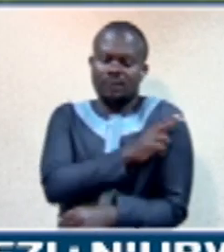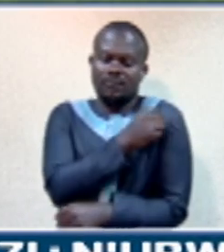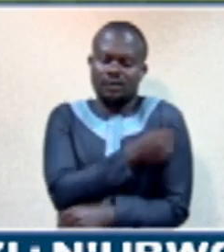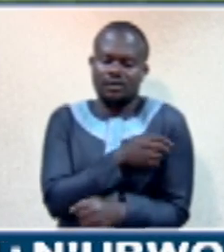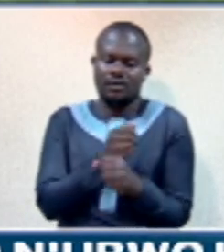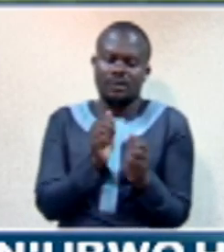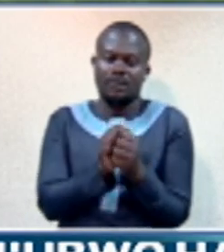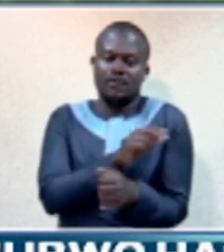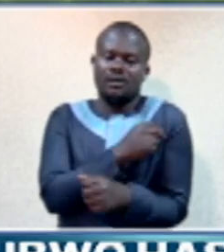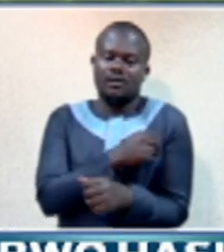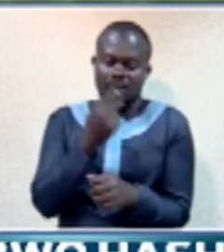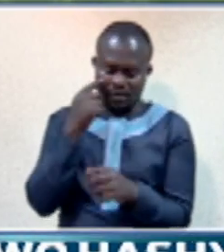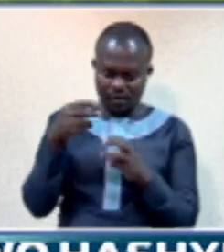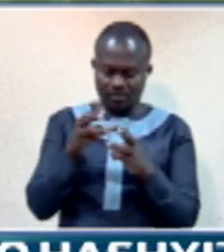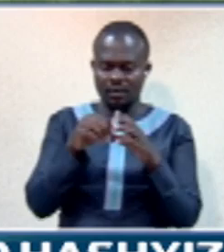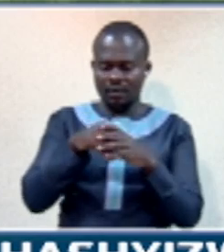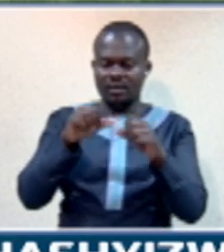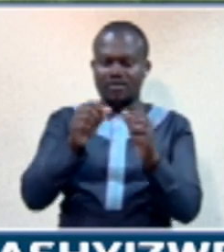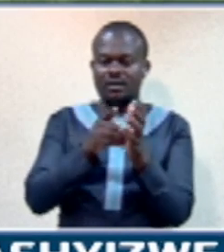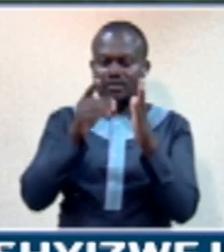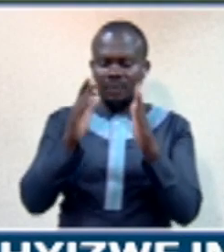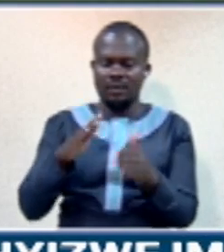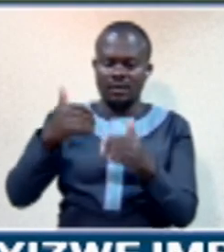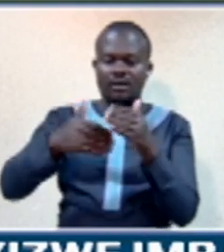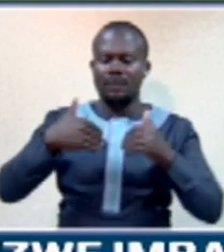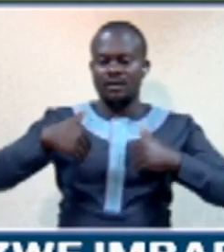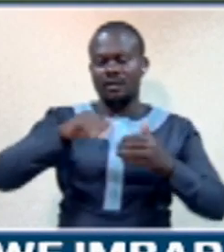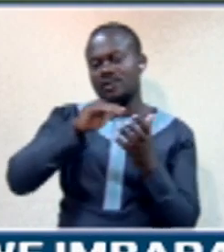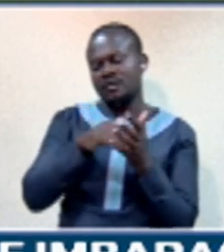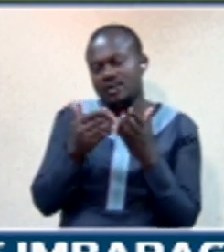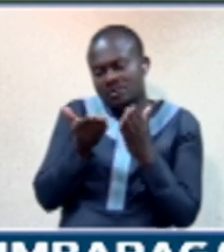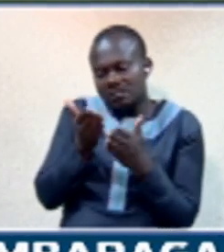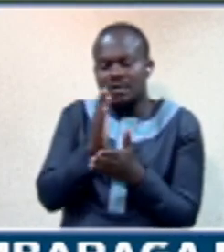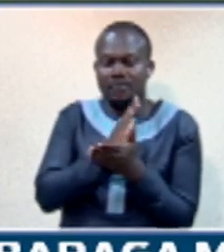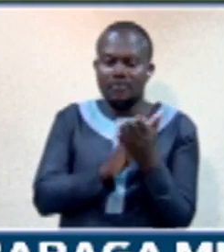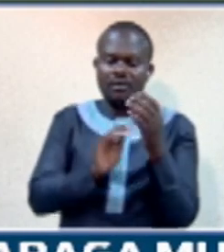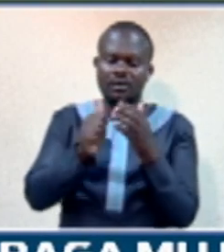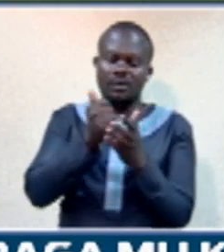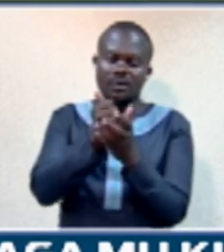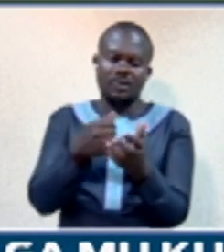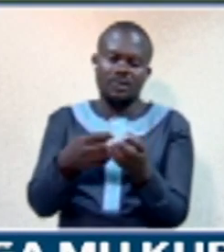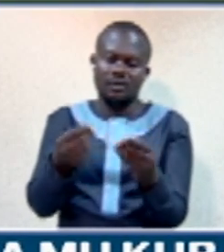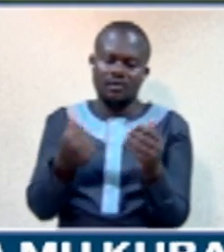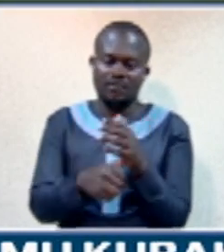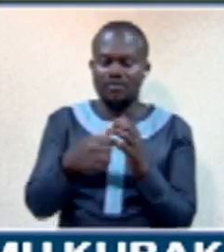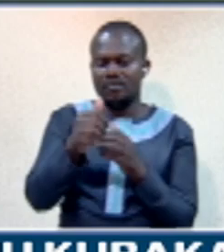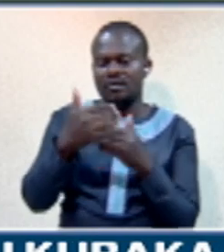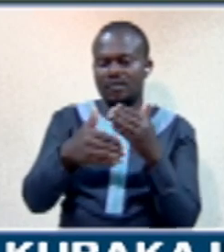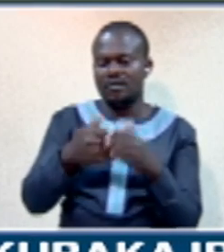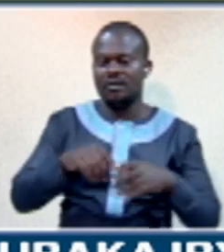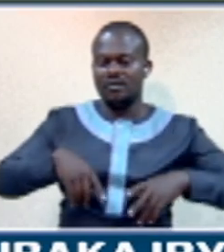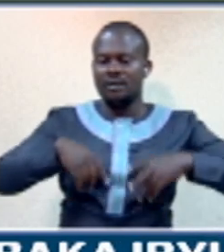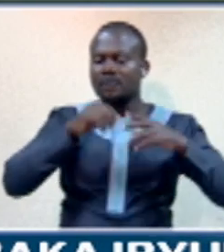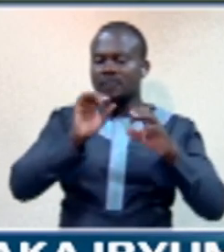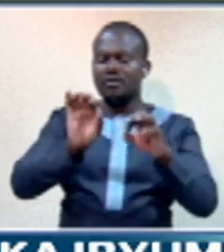kwa nibitaro nabyo birewe byo byafata abaganga bagende bamanuka ku bigondera buzima nibura haraho bashaka ko bakemurira ibibazo byabo hafi yabo batuye batenze